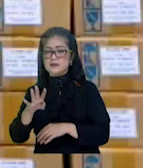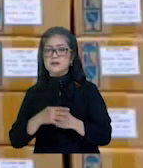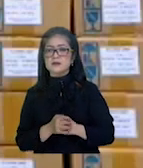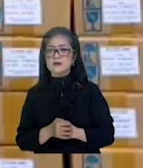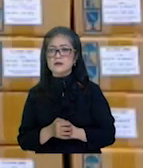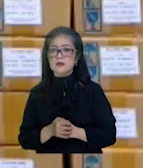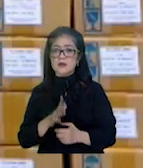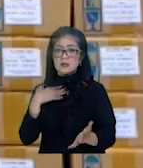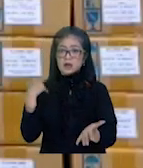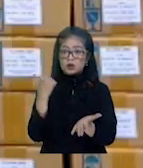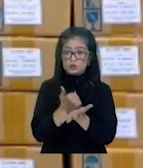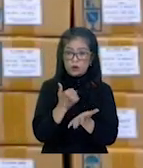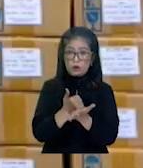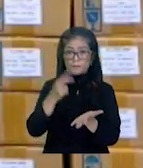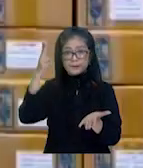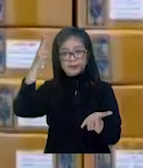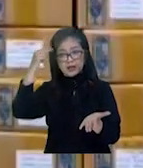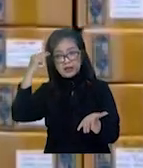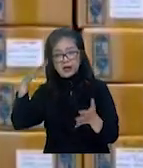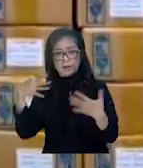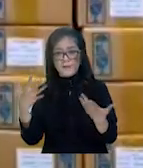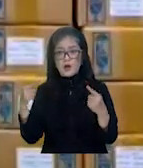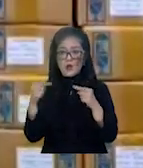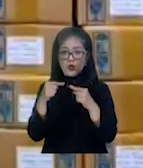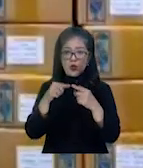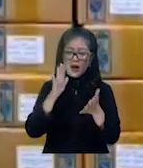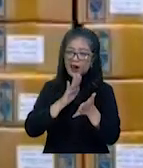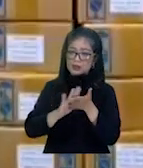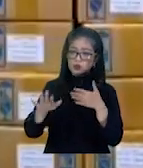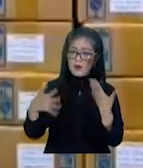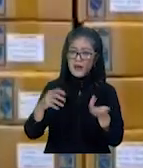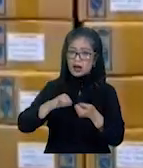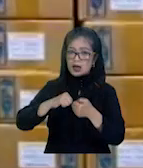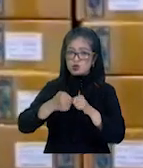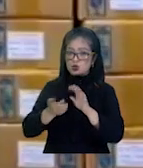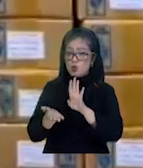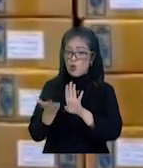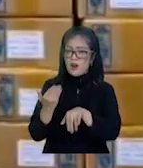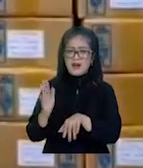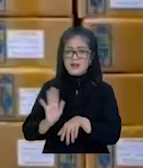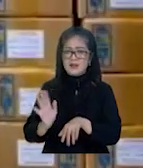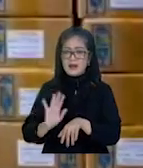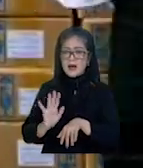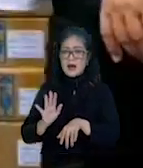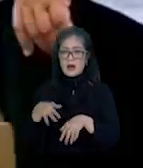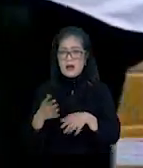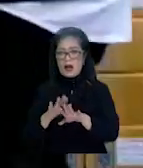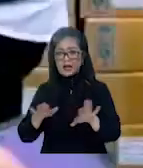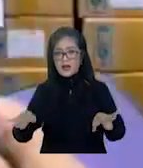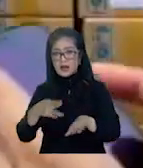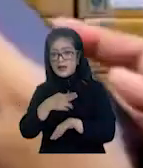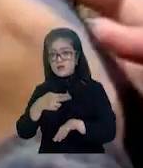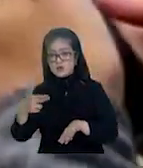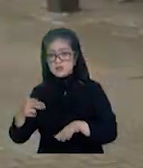jawab penuh dari pemangku kebijakan yang berkaitan langsung agar kasus serupa tidak terulang kembali dan menjadikan nyawa anak Indonesia